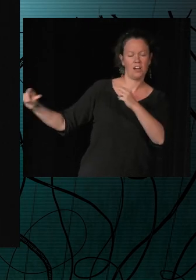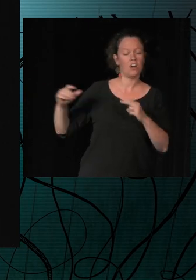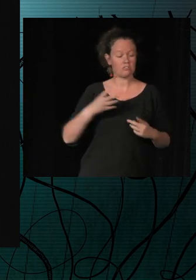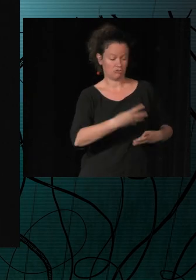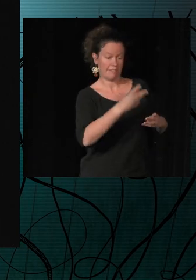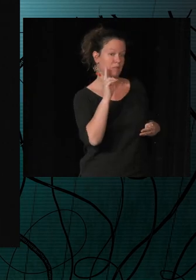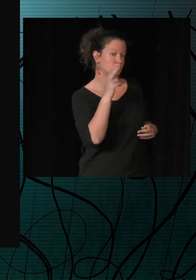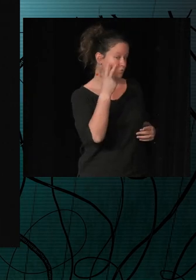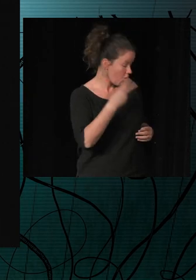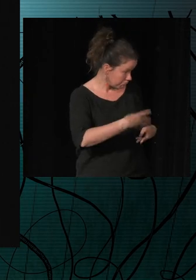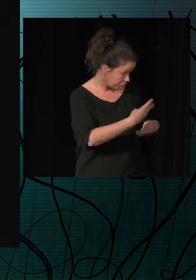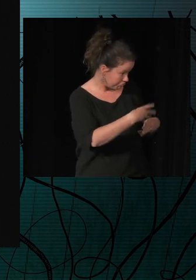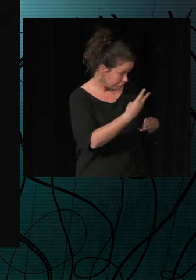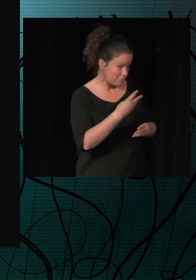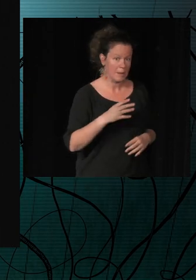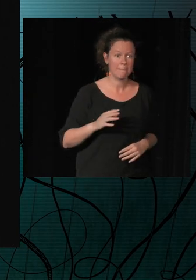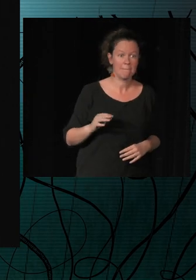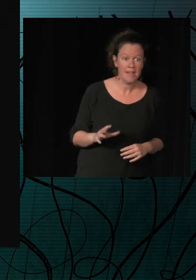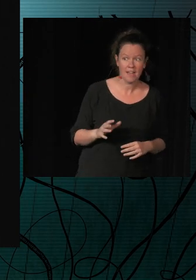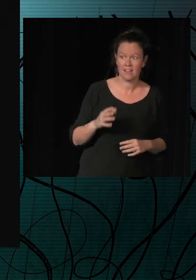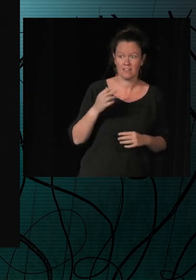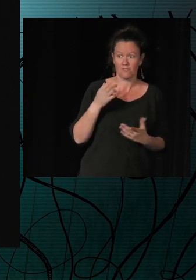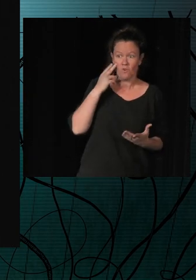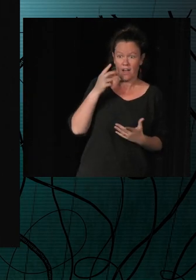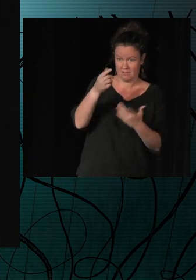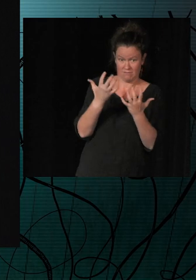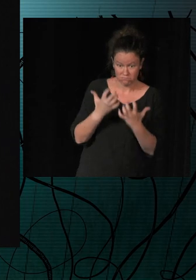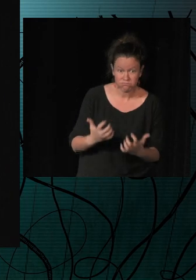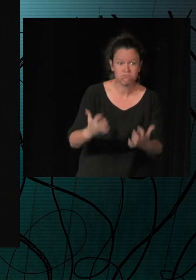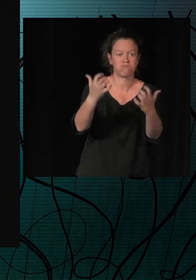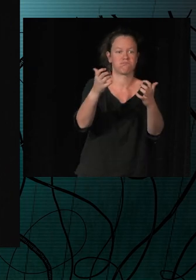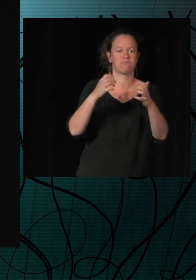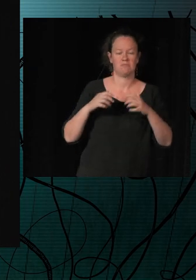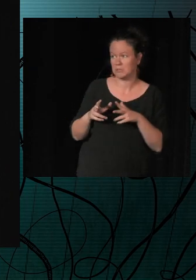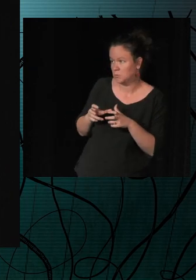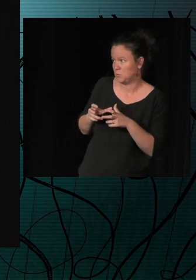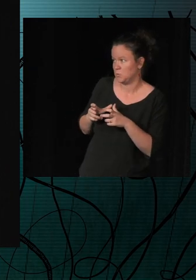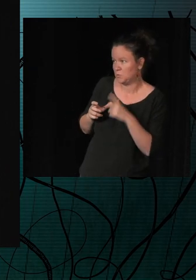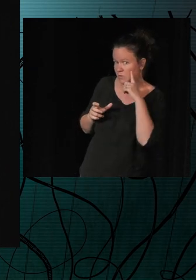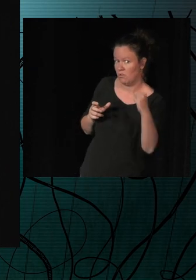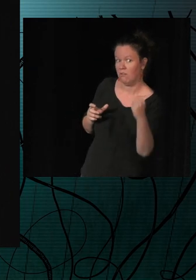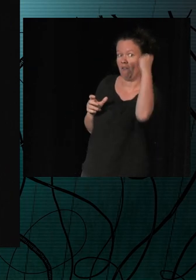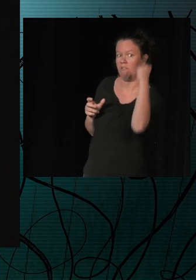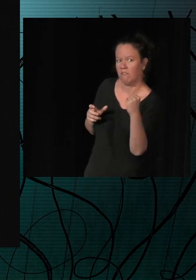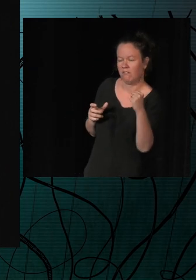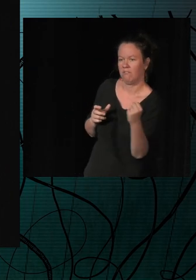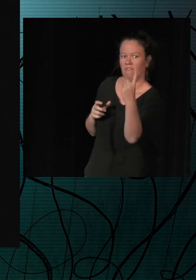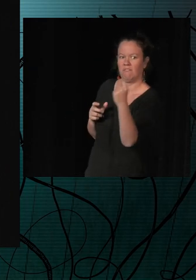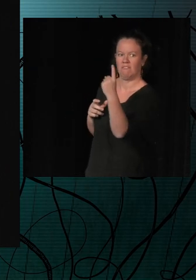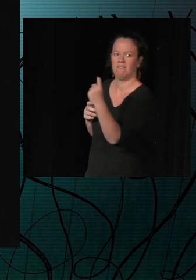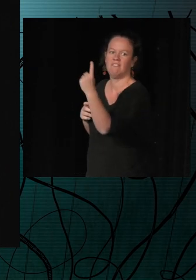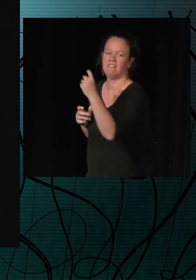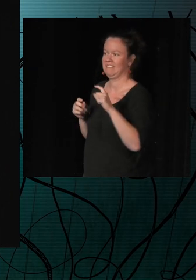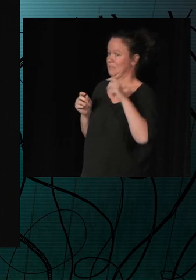d'entendre les gens sursauter littéralement parce que je me suis pas retourné suffisamment tôt pour tuer un monstre donc et c'était